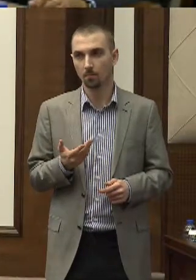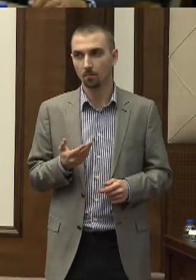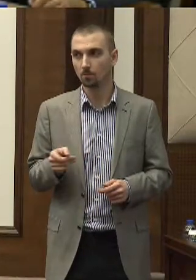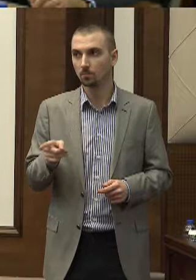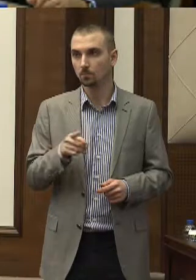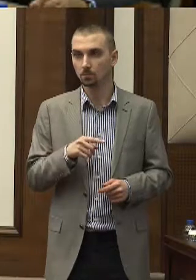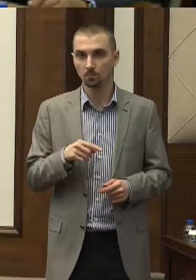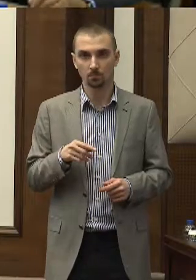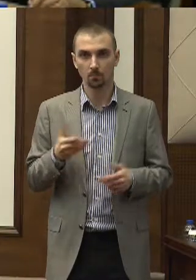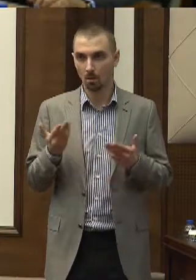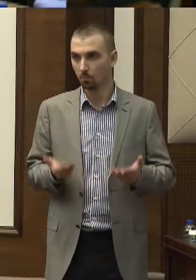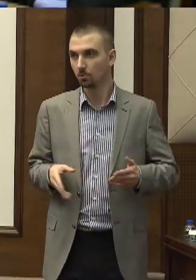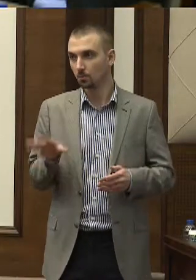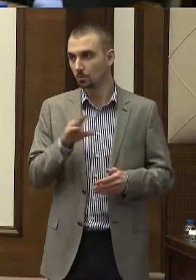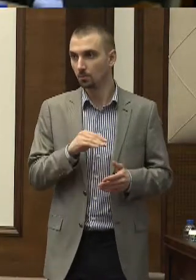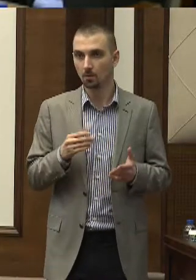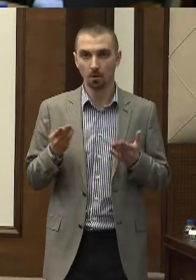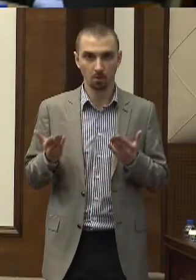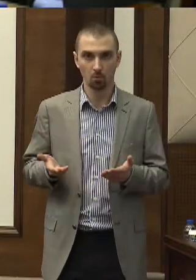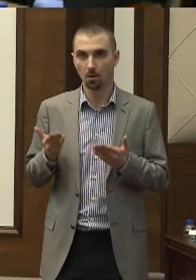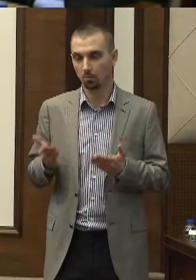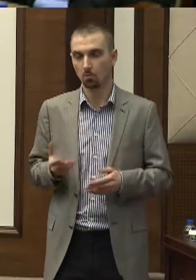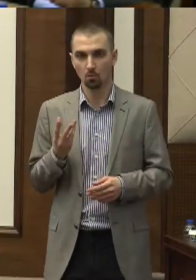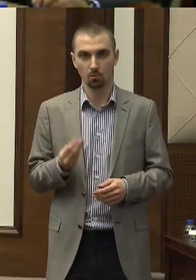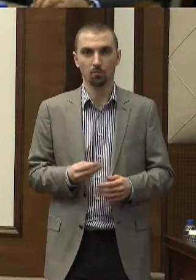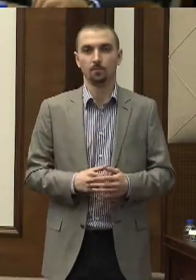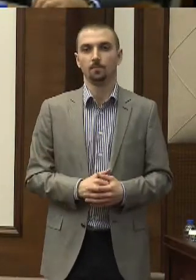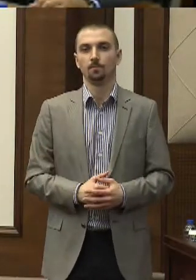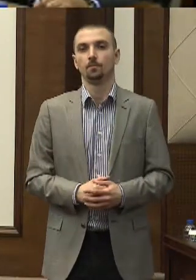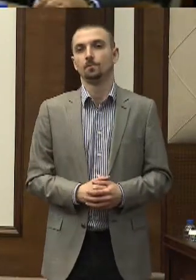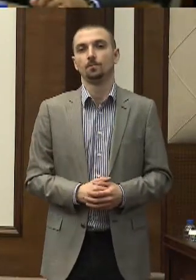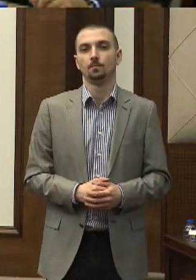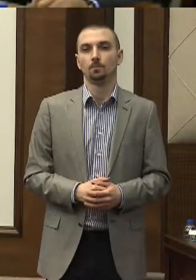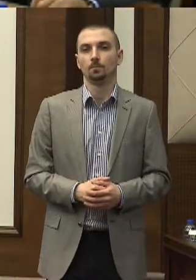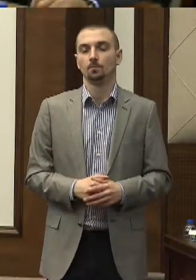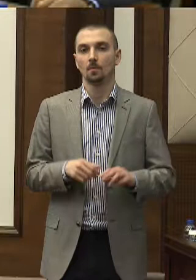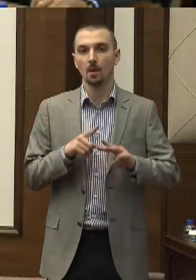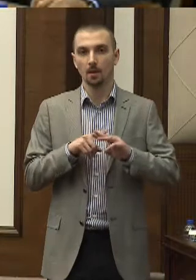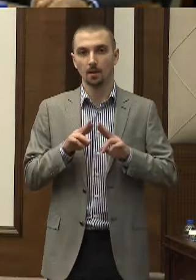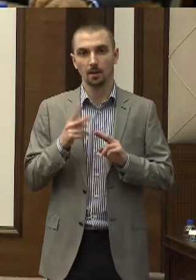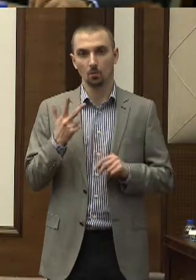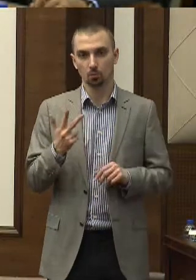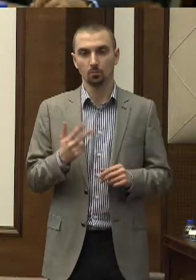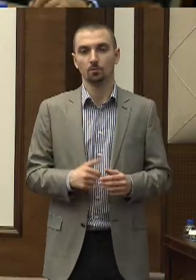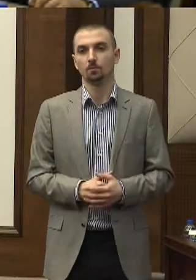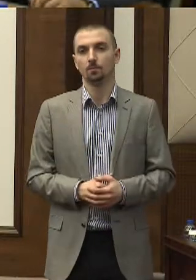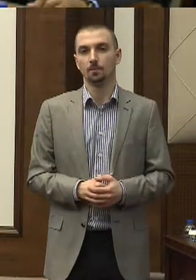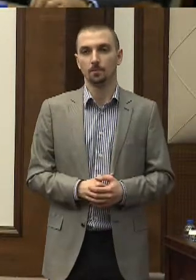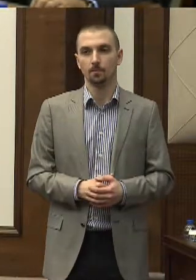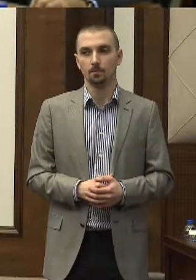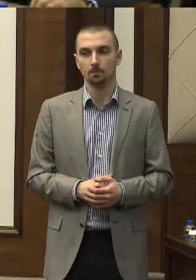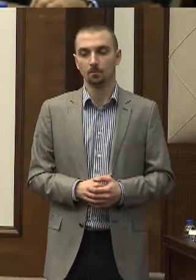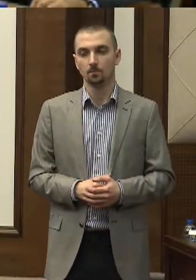Gruplar, oylarınızı sunuyorum. Kabul edenler, etmeyenler oy birliğiyle kabul edilmiştir. Ek gündem 3. İstanbul